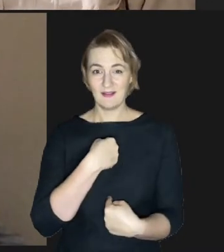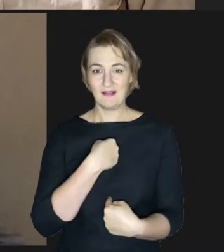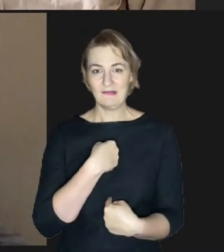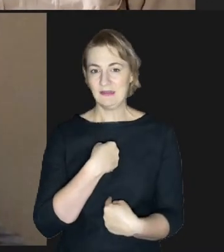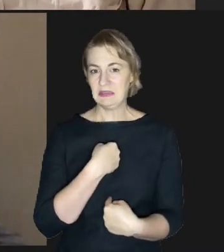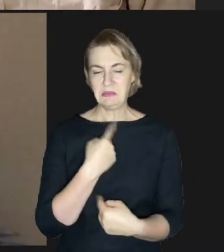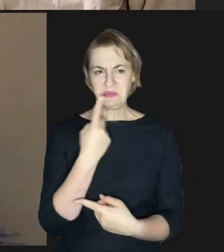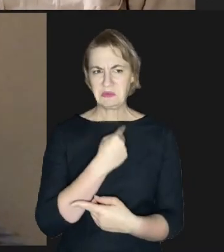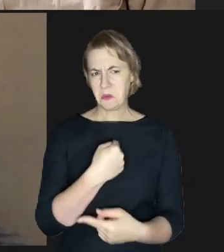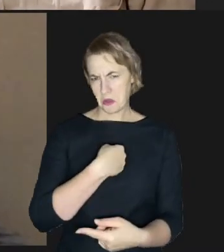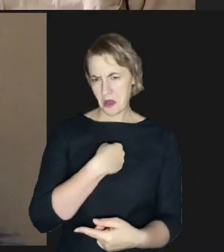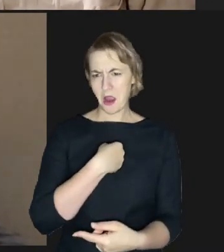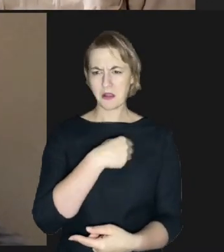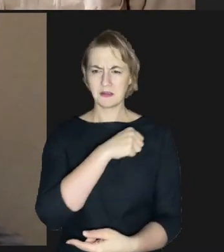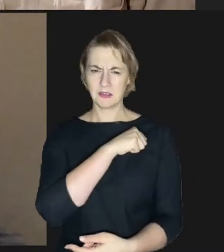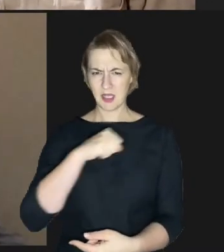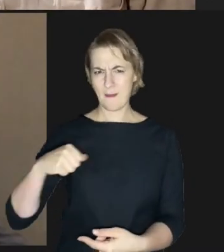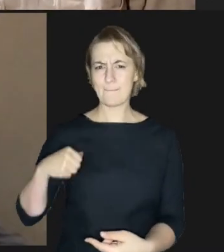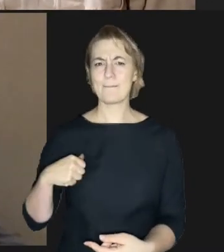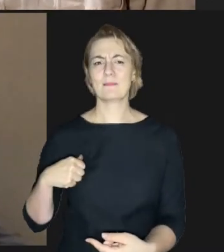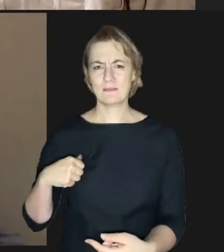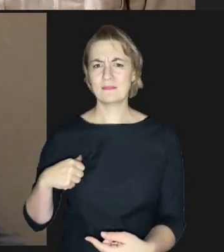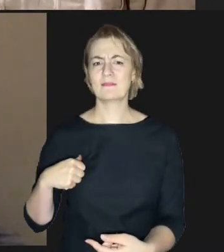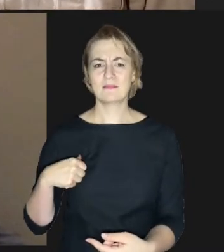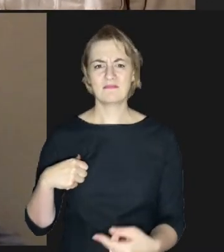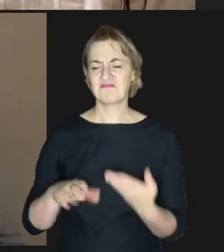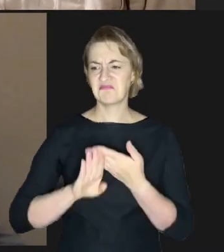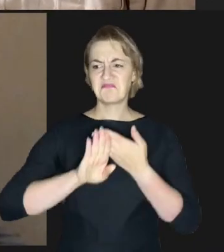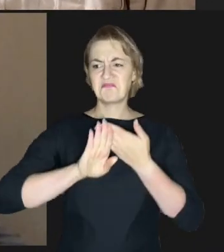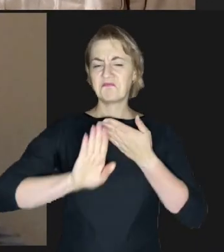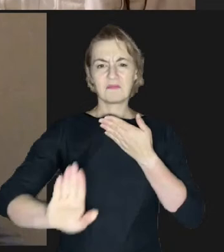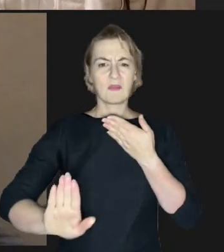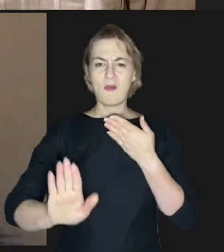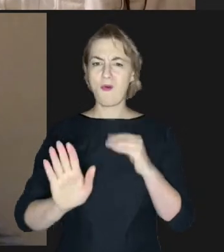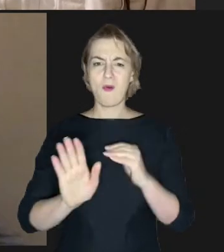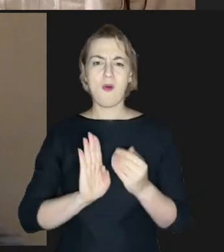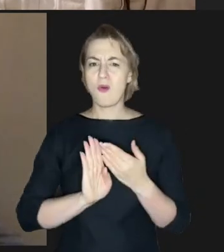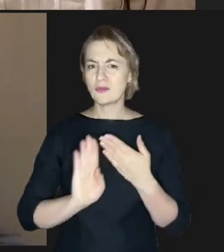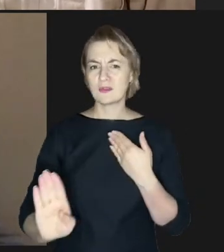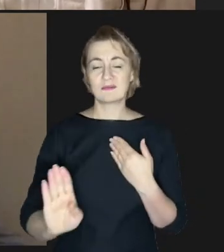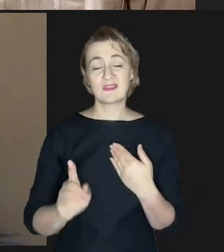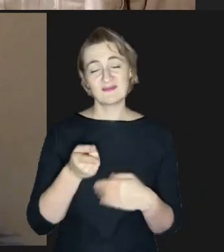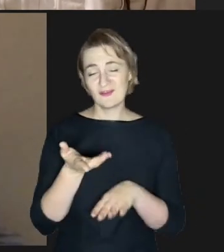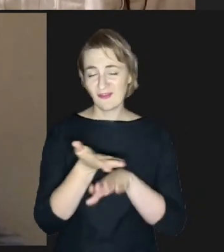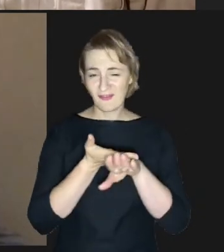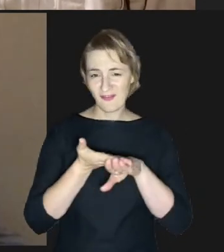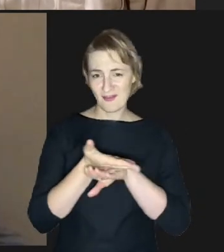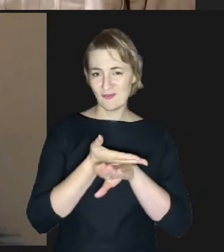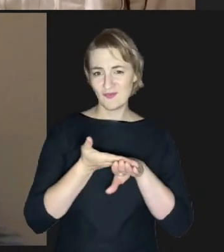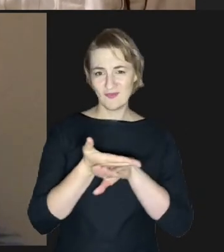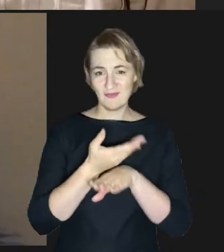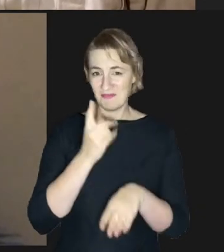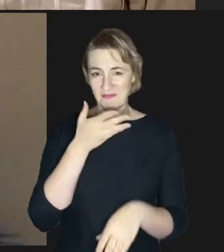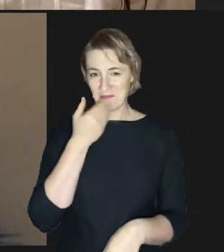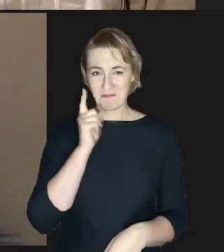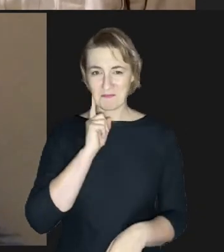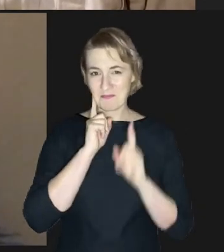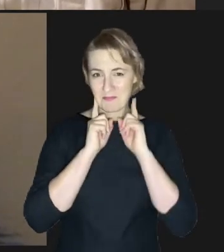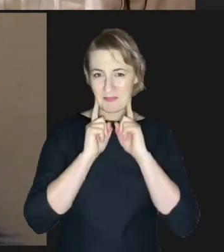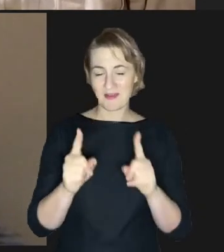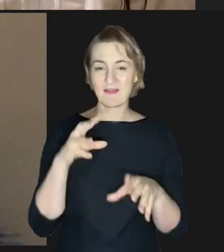o sobie jako o integralnej jednostce oddzielonej od natury. A to jest fałsz, to jest fikcja, bo my jesteśmy po